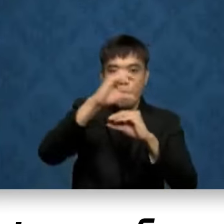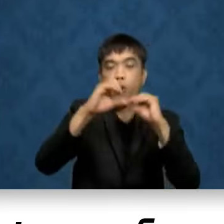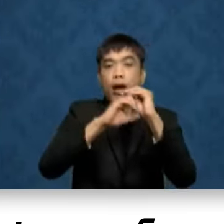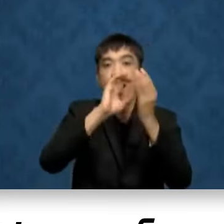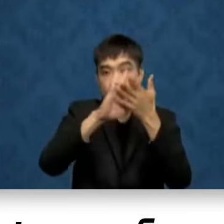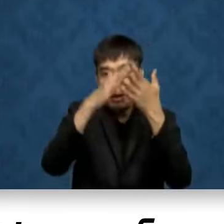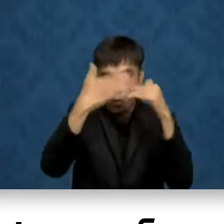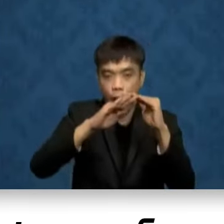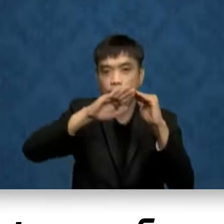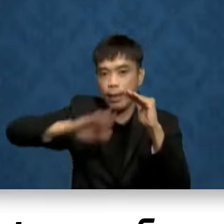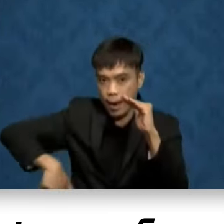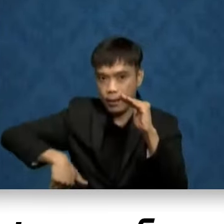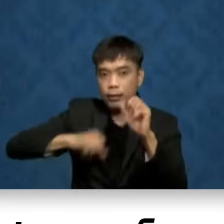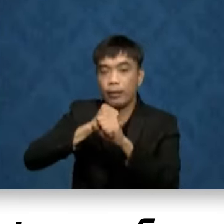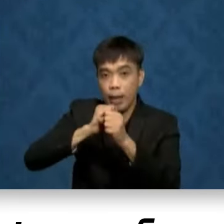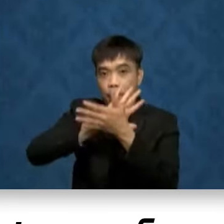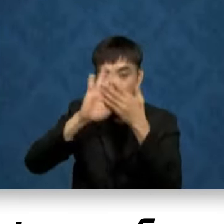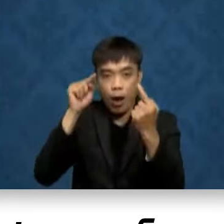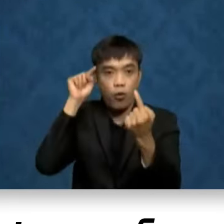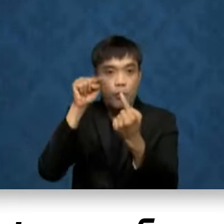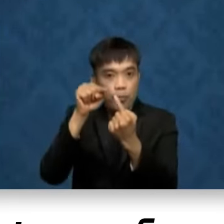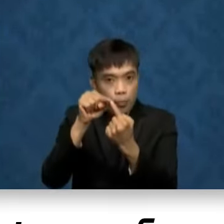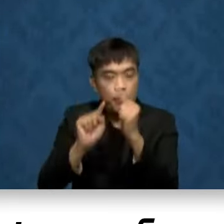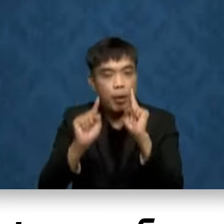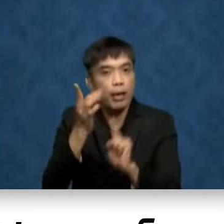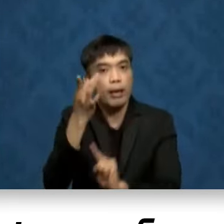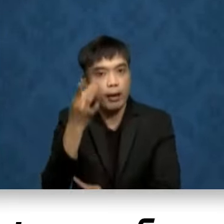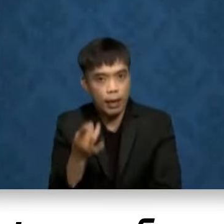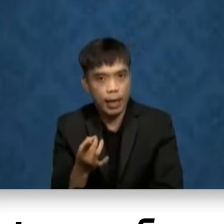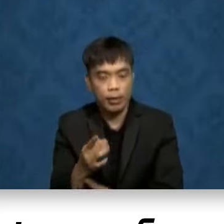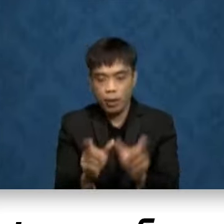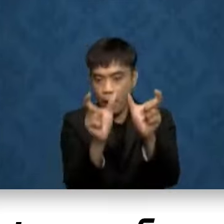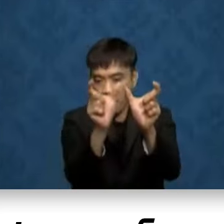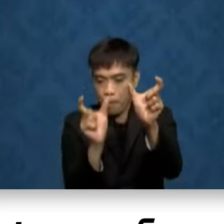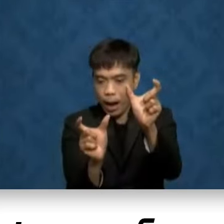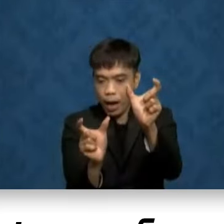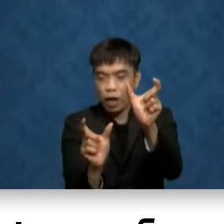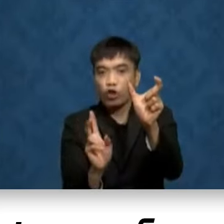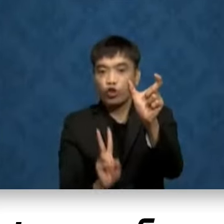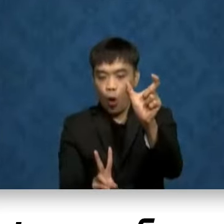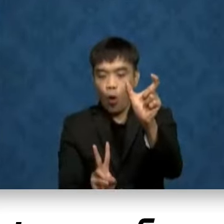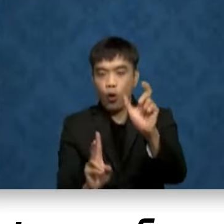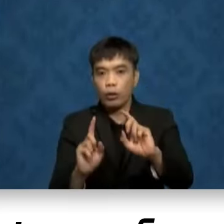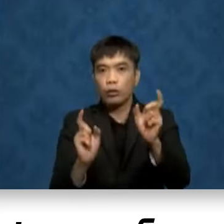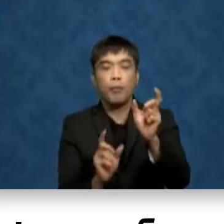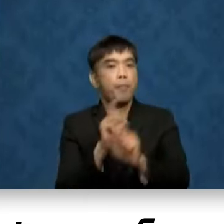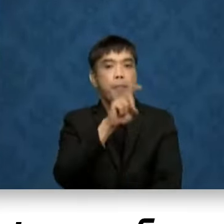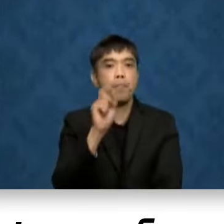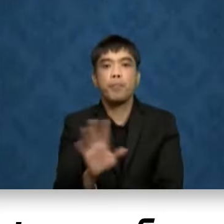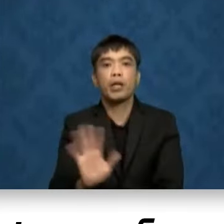ร่งใสบรรลุผลสัมฤทธิ์ใช้งบประมาณให้เกิดประโยชน์สูงสุดต่อประเทศชาติและประชาชน